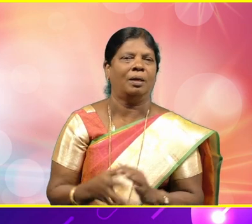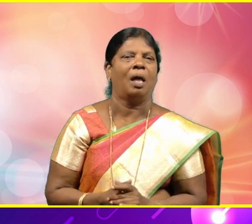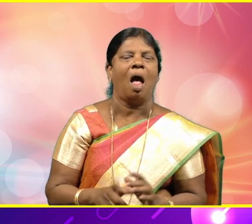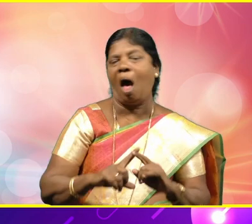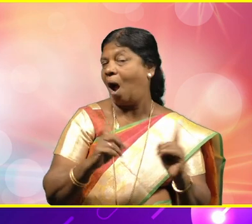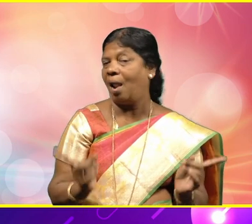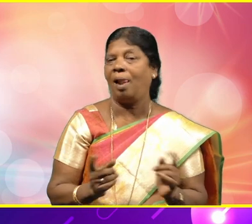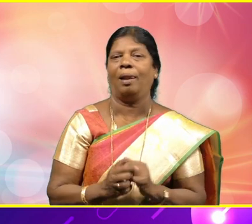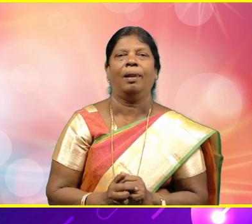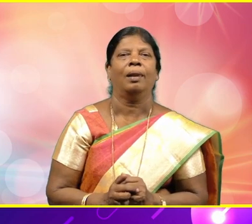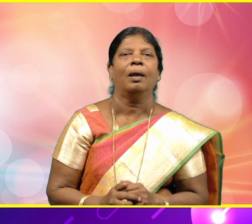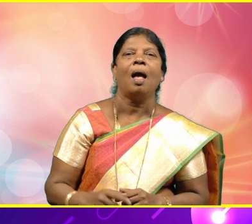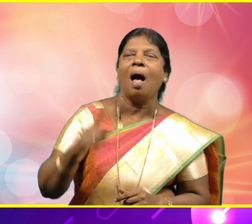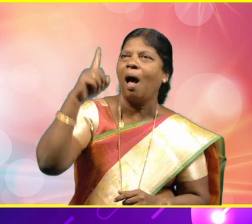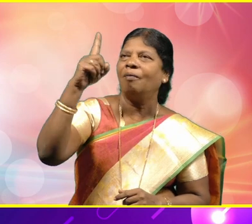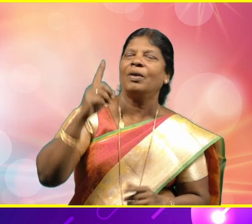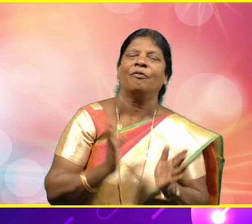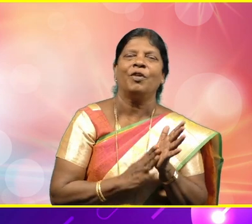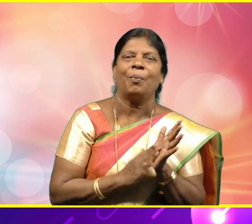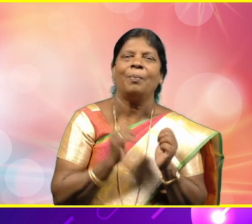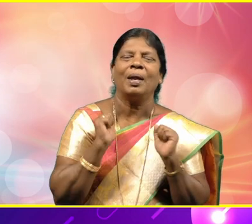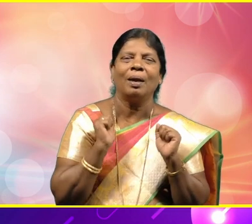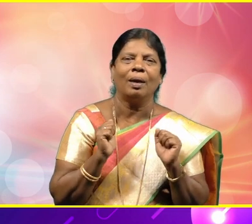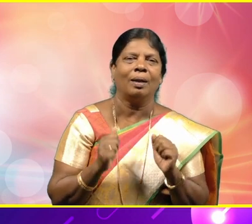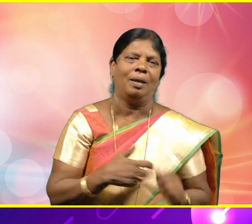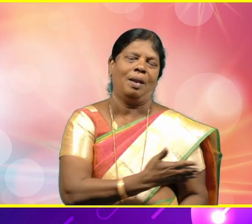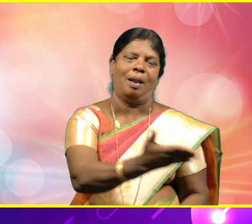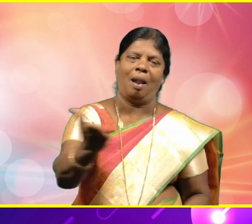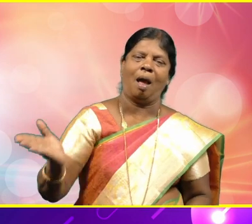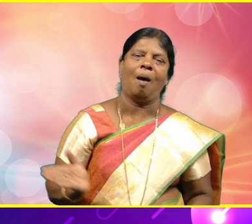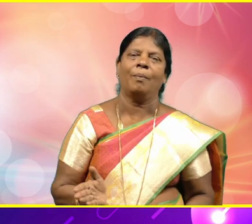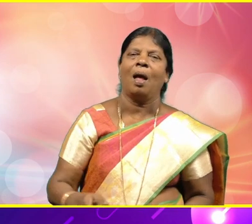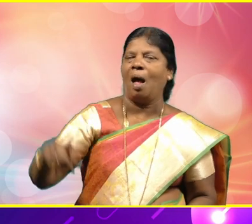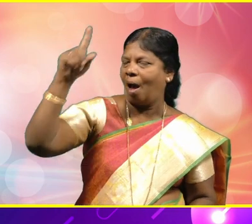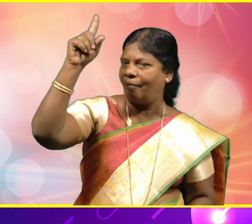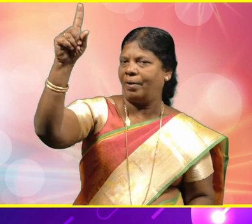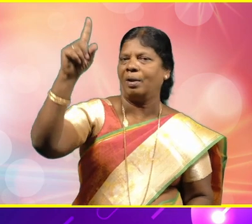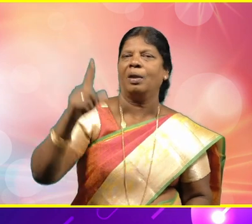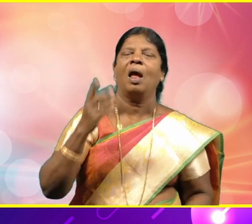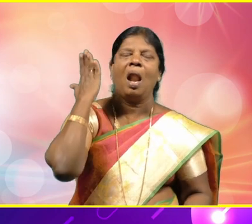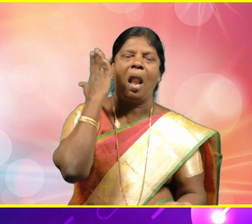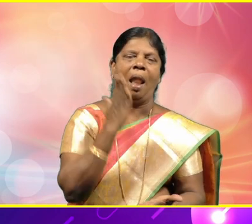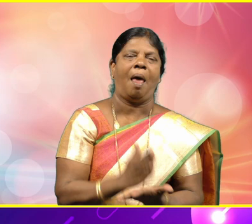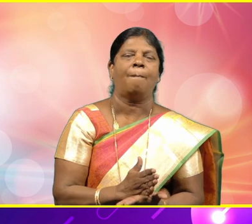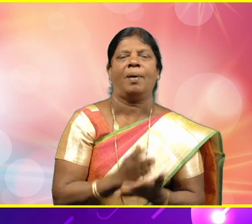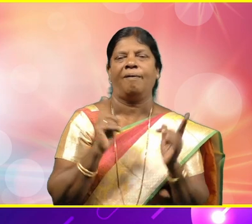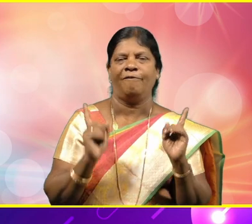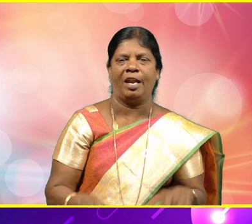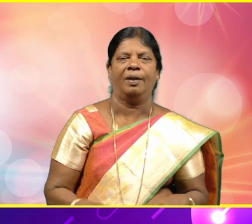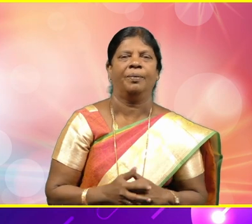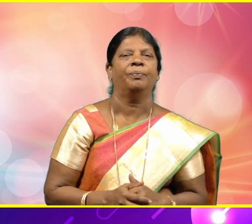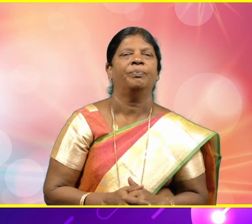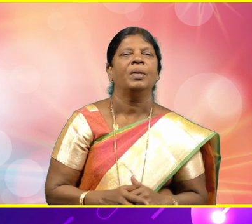செய்ய முடியாது. ஆனால் அவர் என்ன விரும்புகிறார்? நாம் அவரை